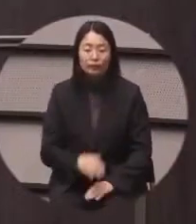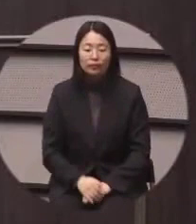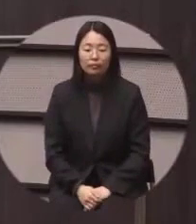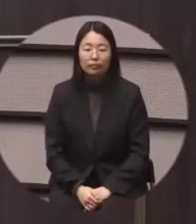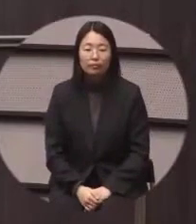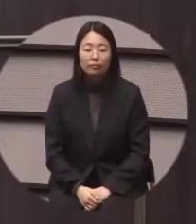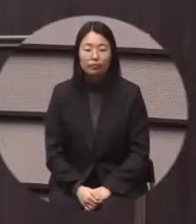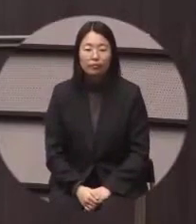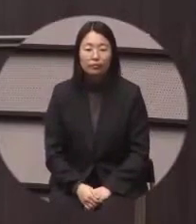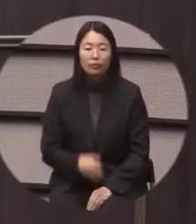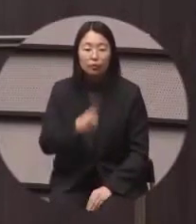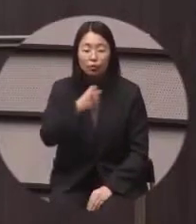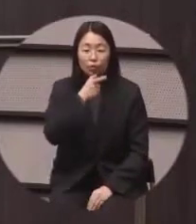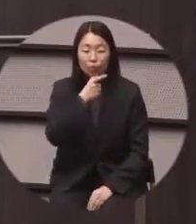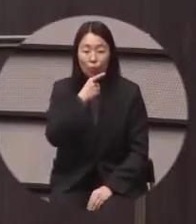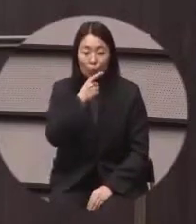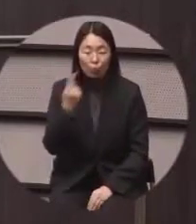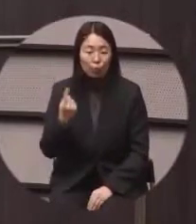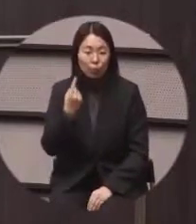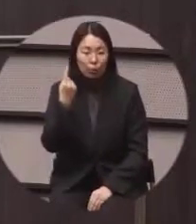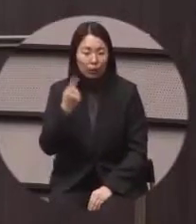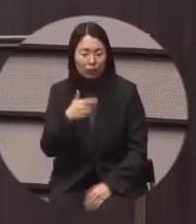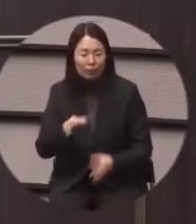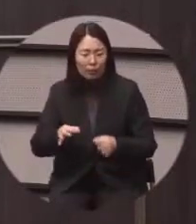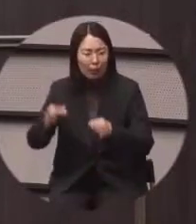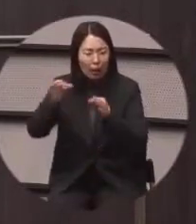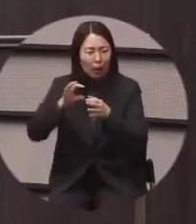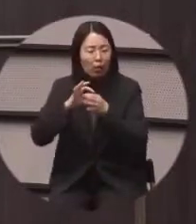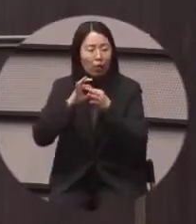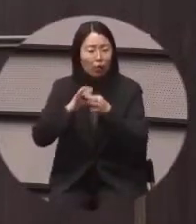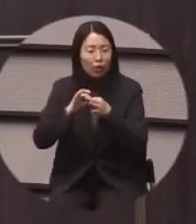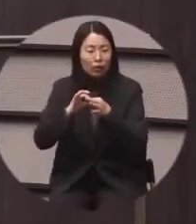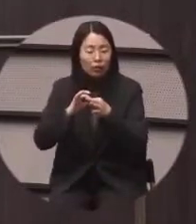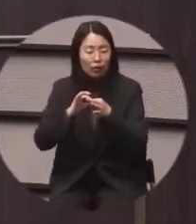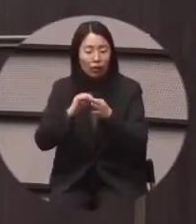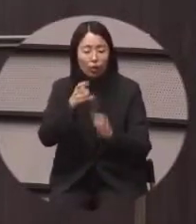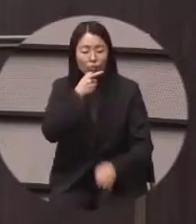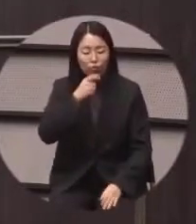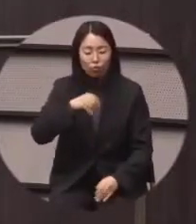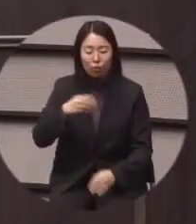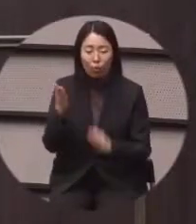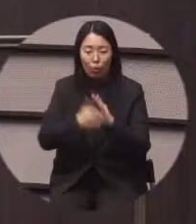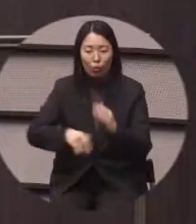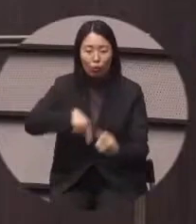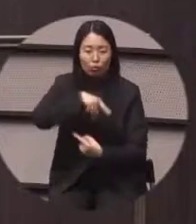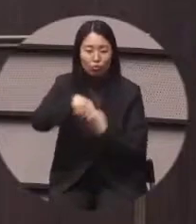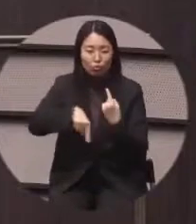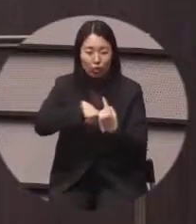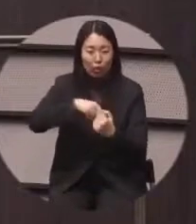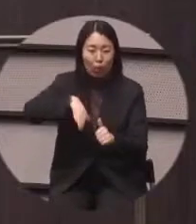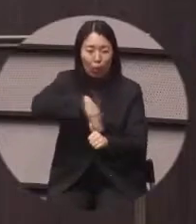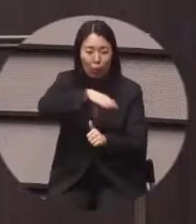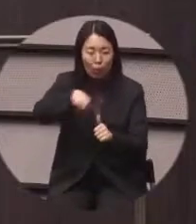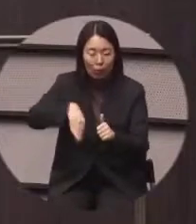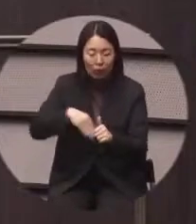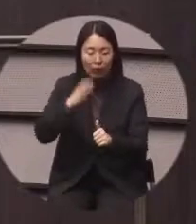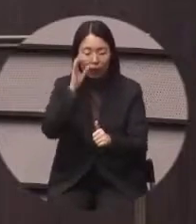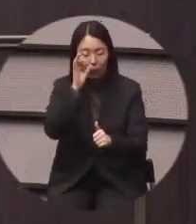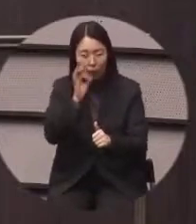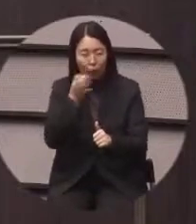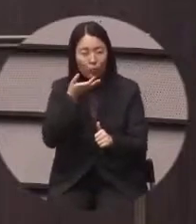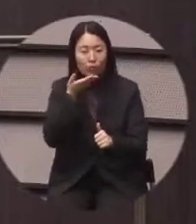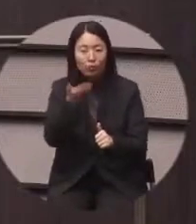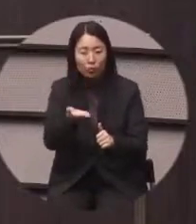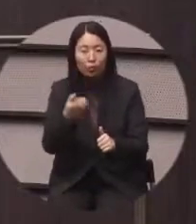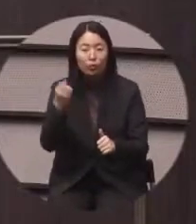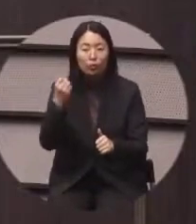화두였던 수도 요금 인상과 관련하여 상수도 공급 운영 현황 및 향후 안정적인 수도